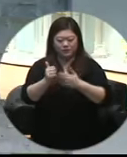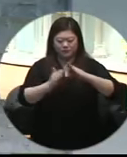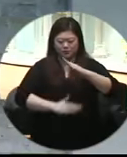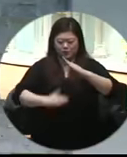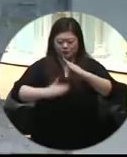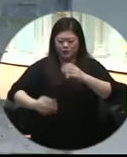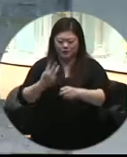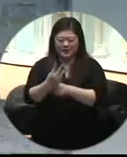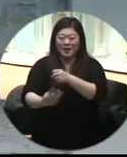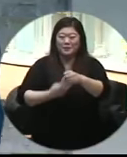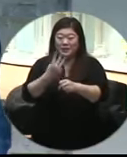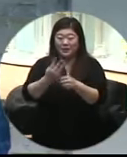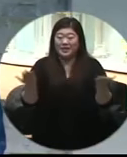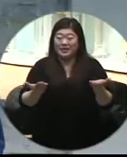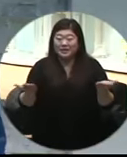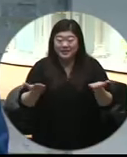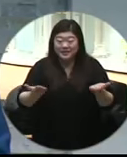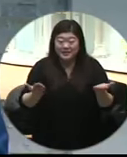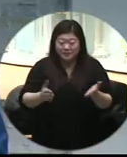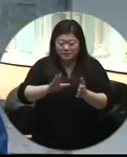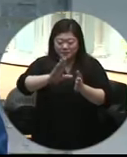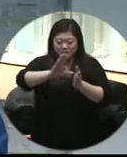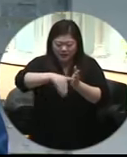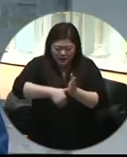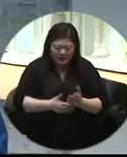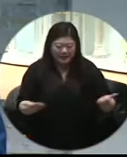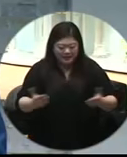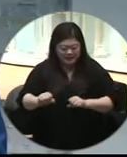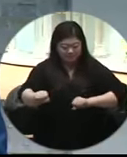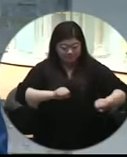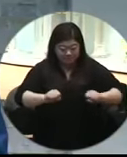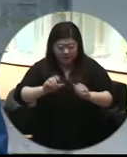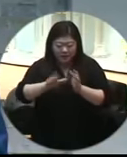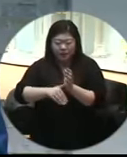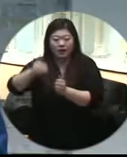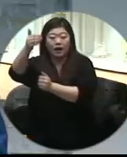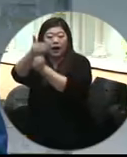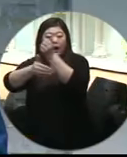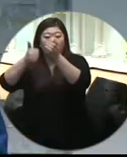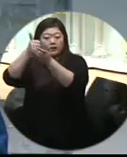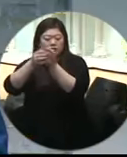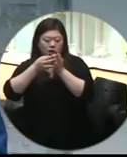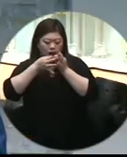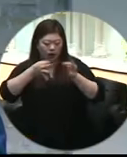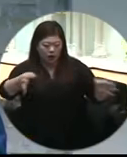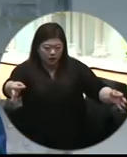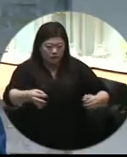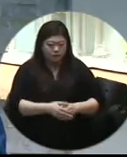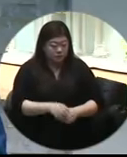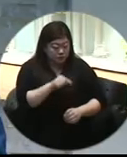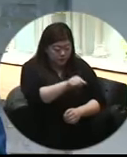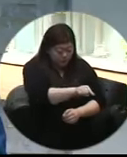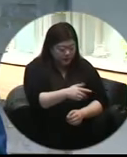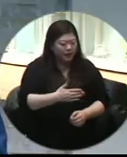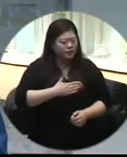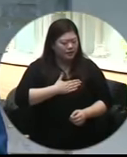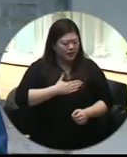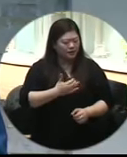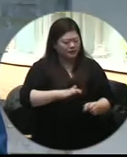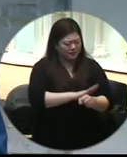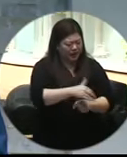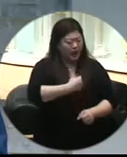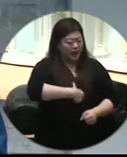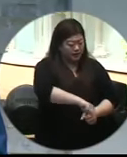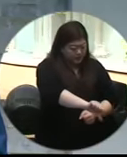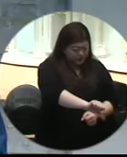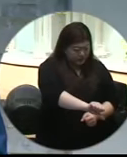시작하실 때에 하늘로부터 소리가 들려서 이는 내 사랑하는 아들이요 동일한 내용이 오늘